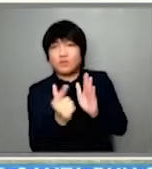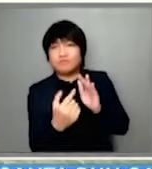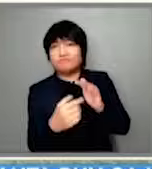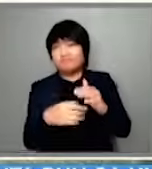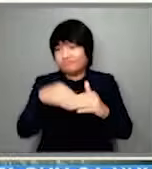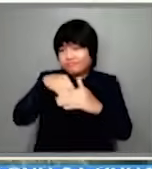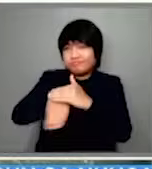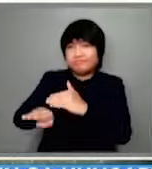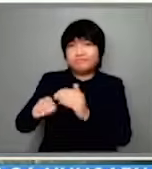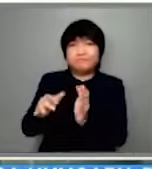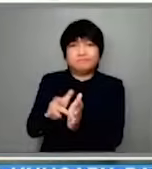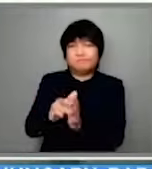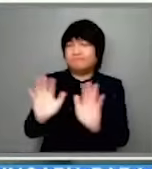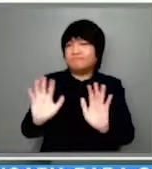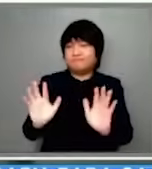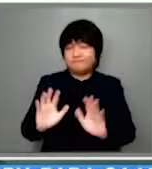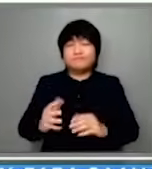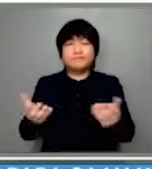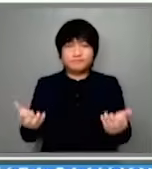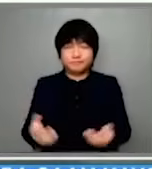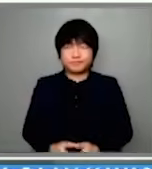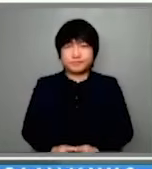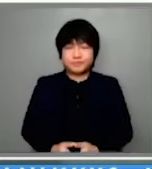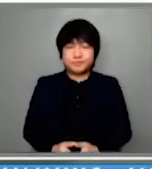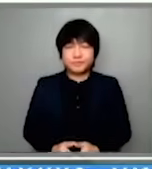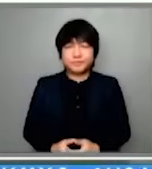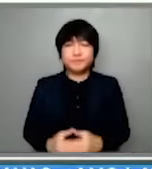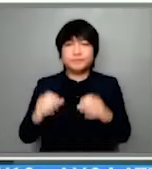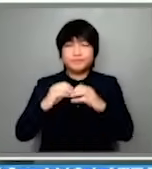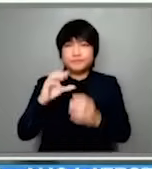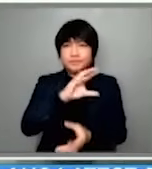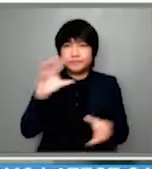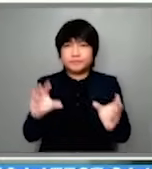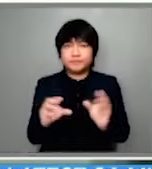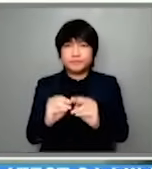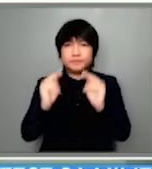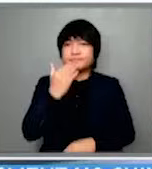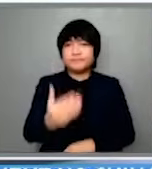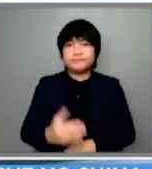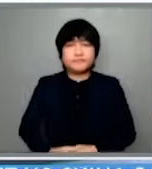Marisol Abdurrahman, nagbabalita para sa GMA Integrated News.